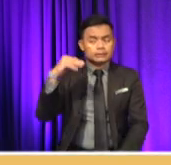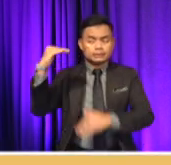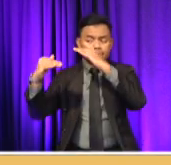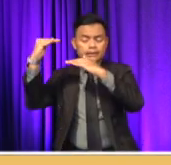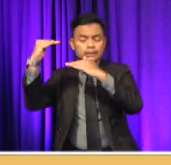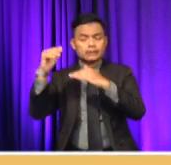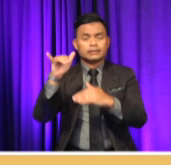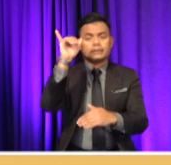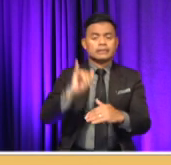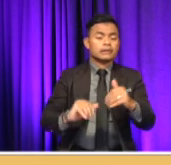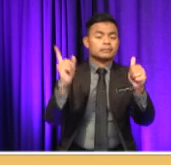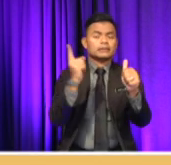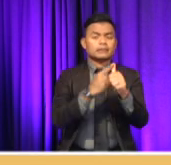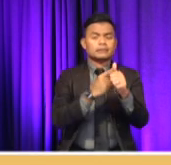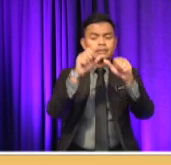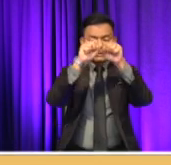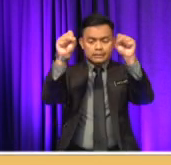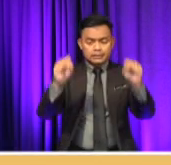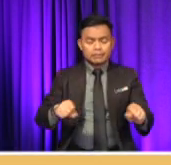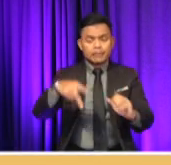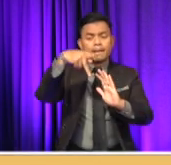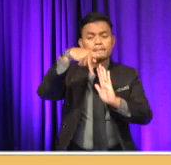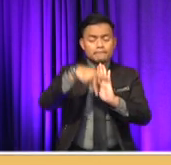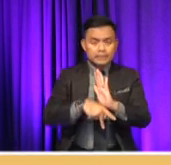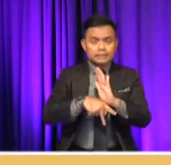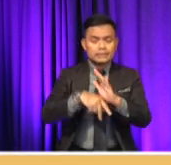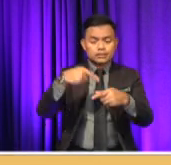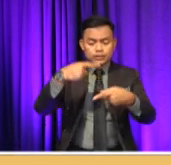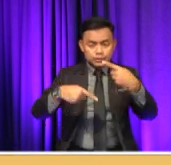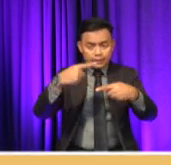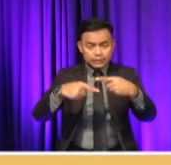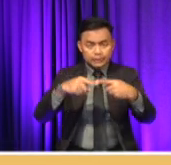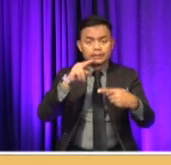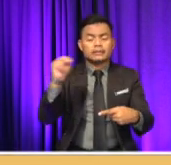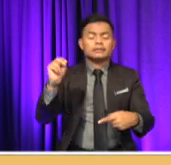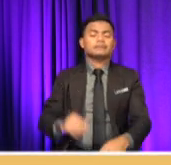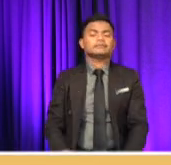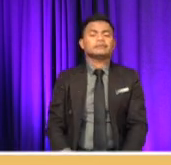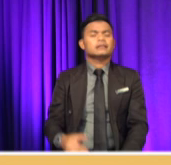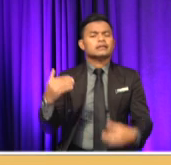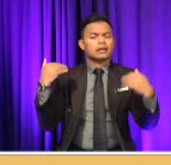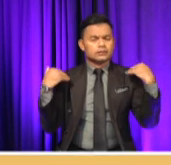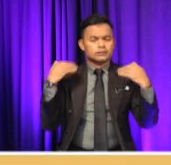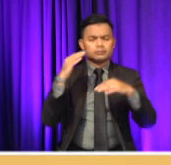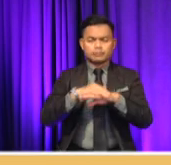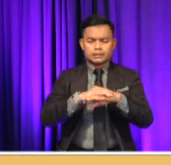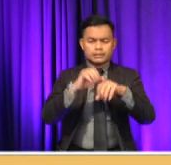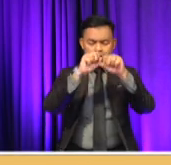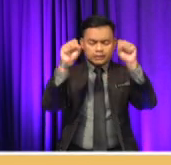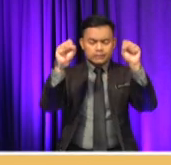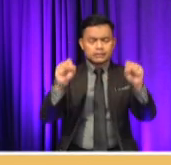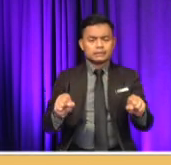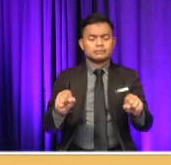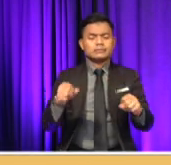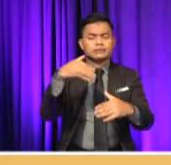sistem pencernaan oke Ada banyak Stasiun janda kuasa Oke ini akan eee dalam tajuk sistem